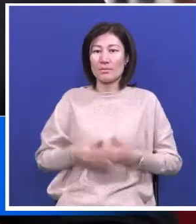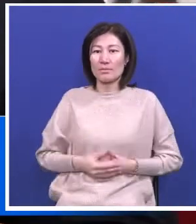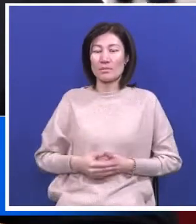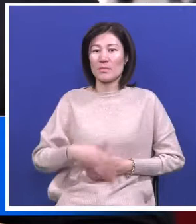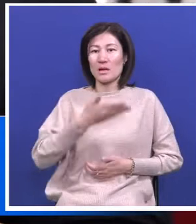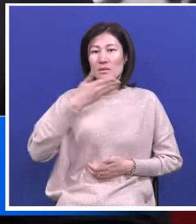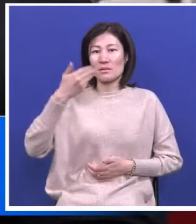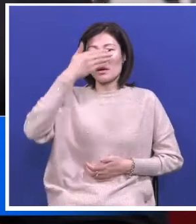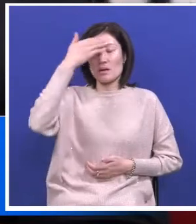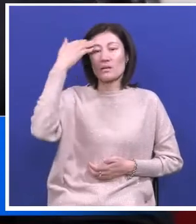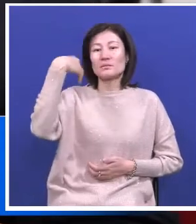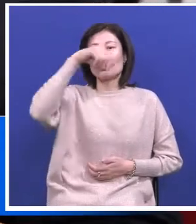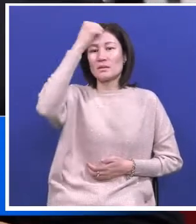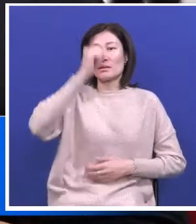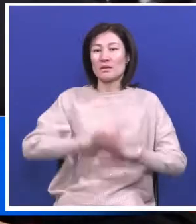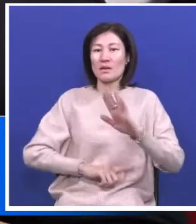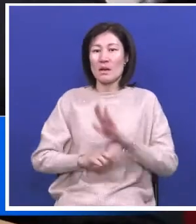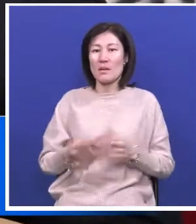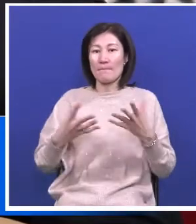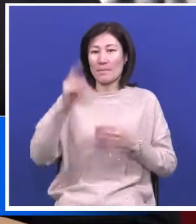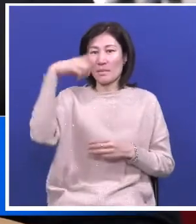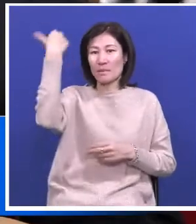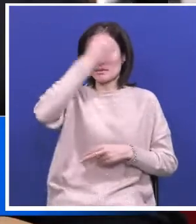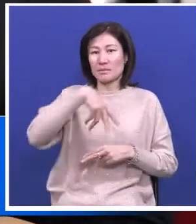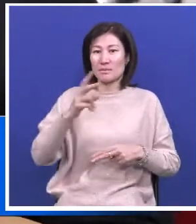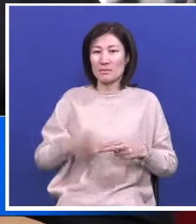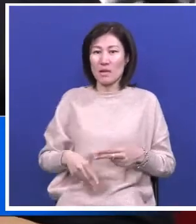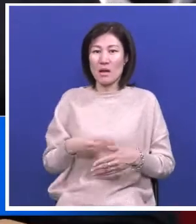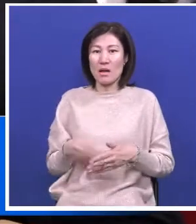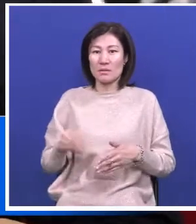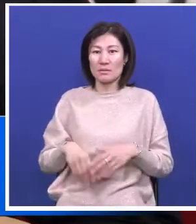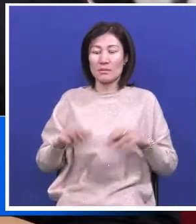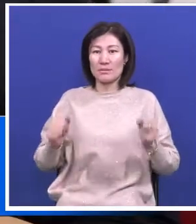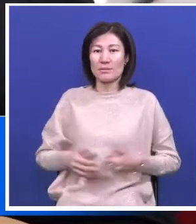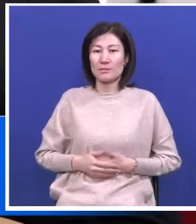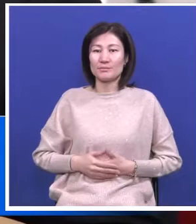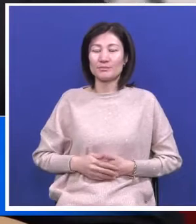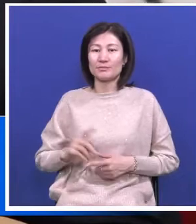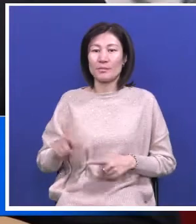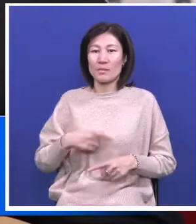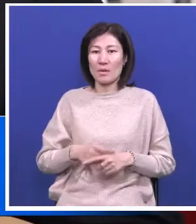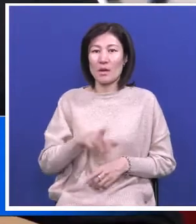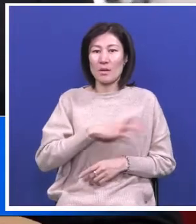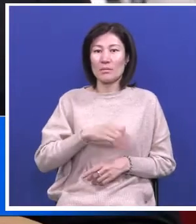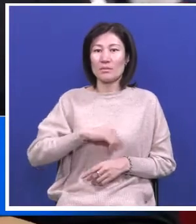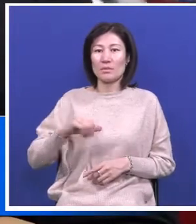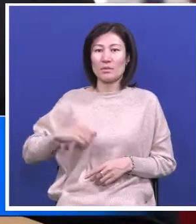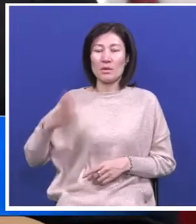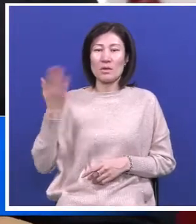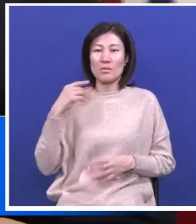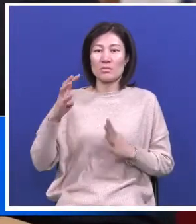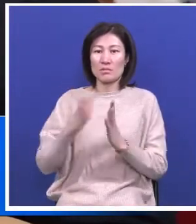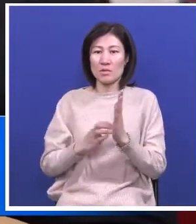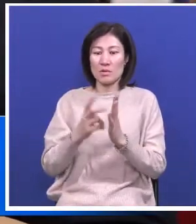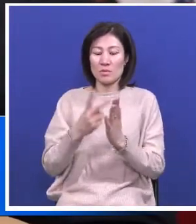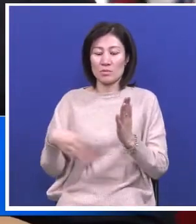жаз айларынан бастап, июль айынан бастап, жылдың соңына дейін қаржы бөлінді. Сол былтырдың өзінде